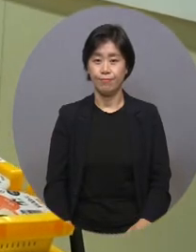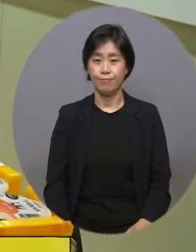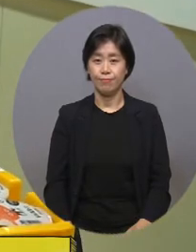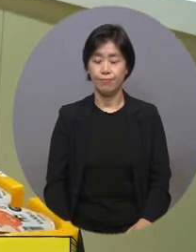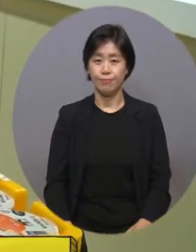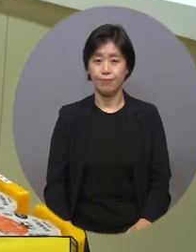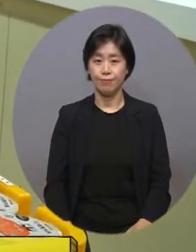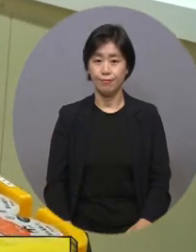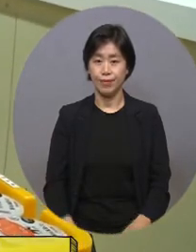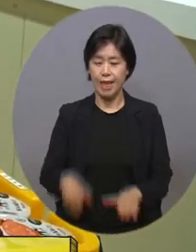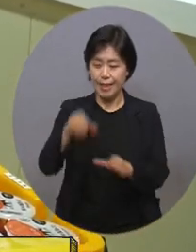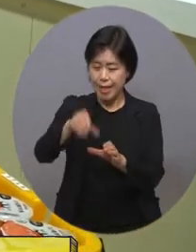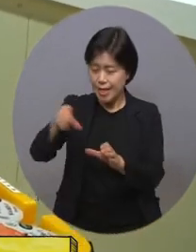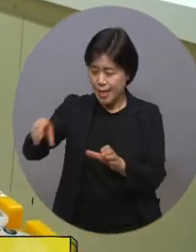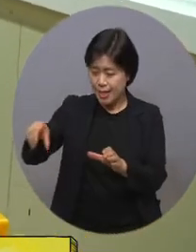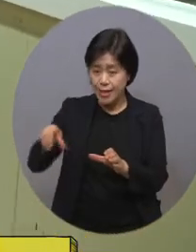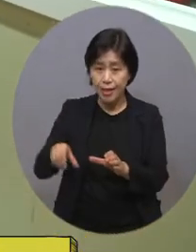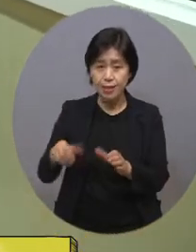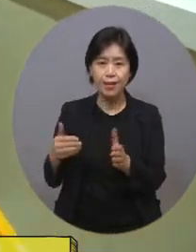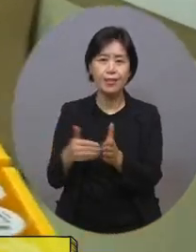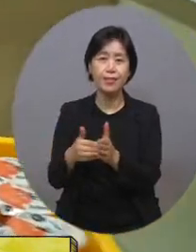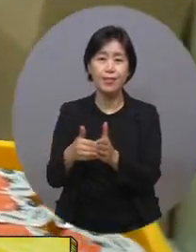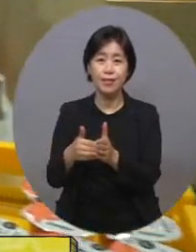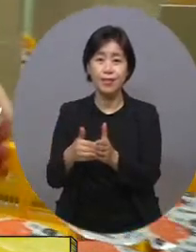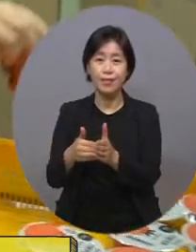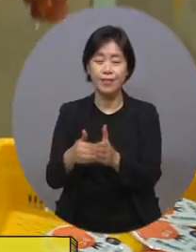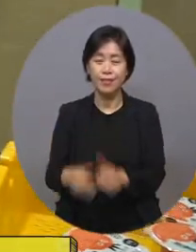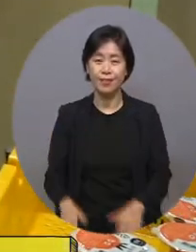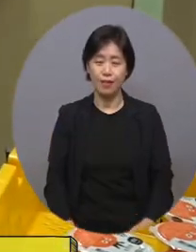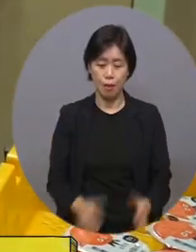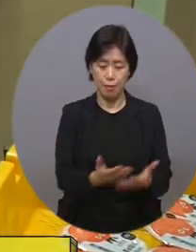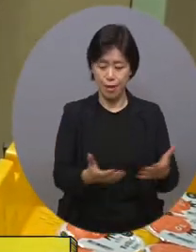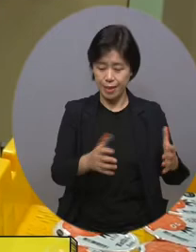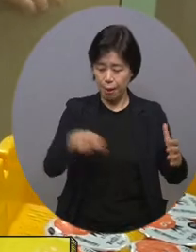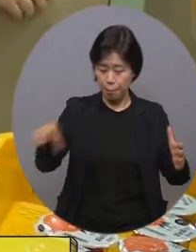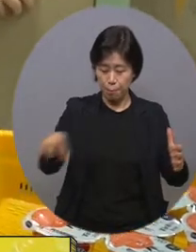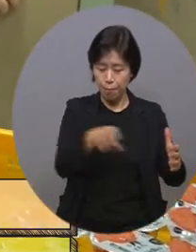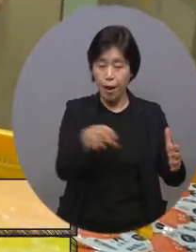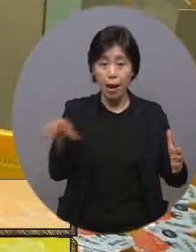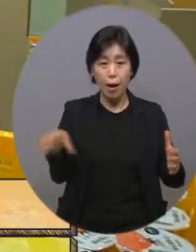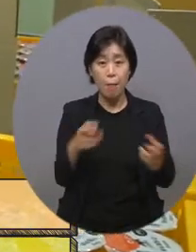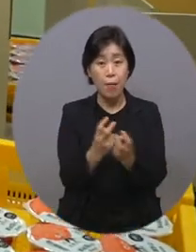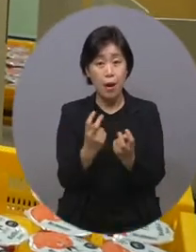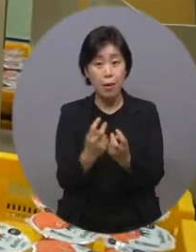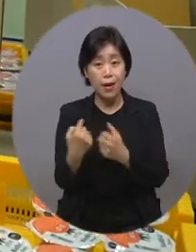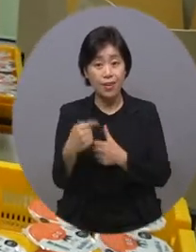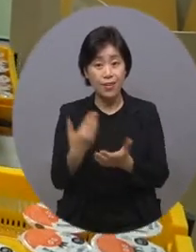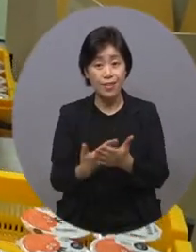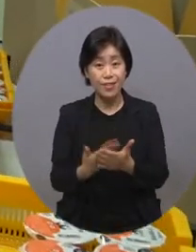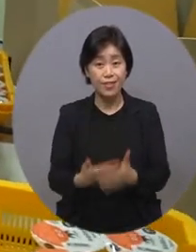자, 다 찍었어요. 저 이제 이거 옮겨 담는 법도 알려주실 수 있으실까요?